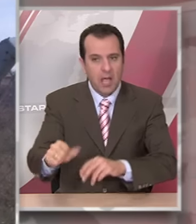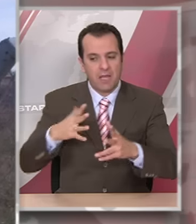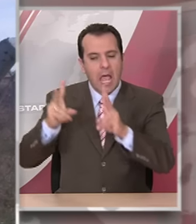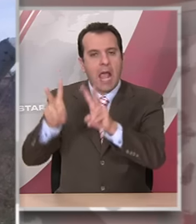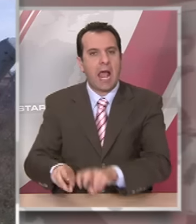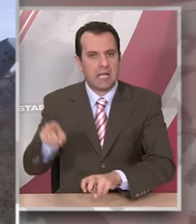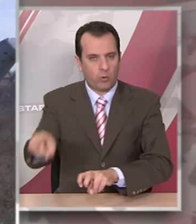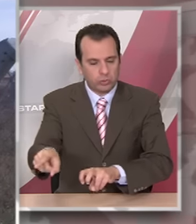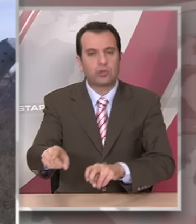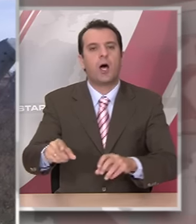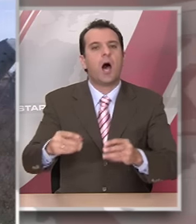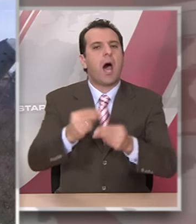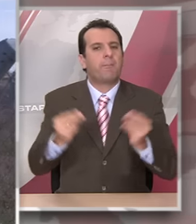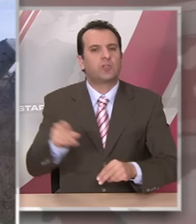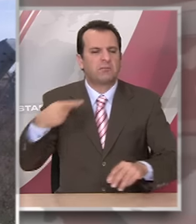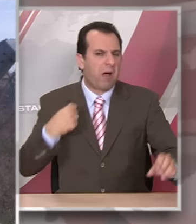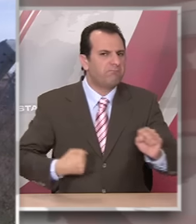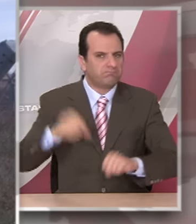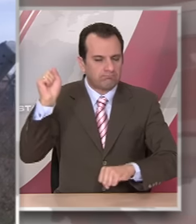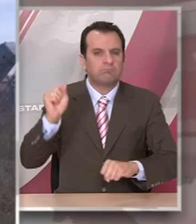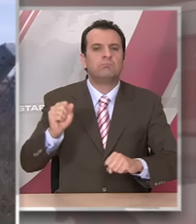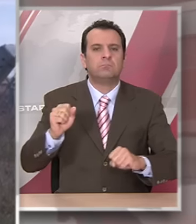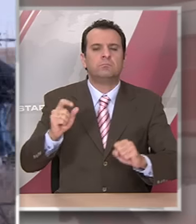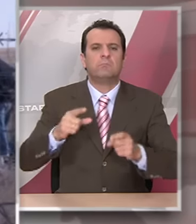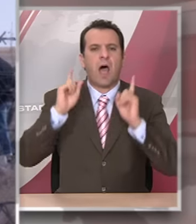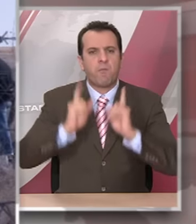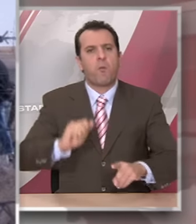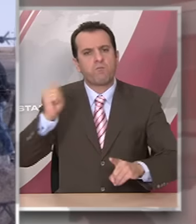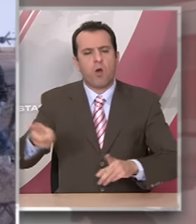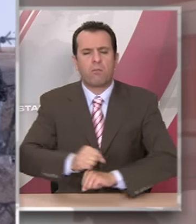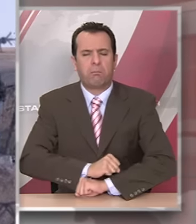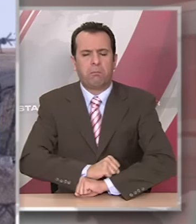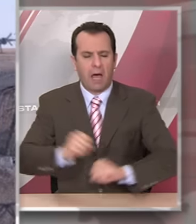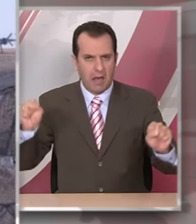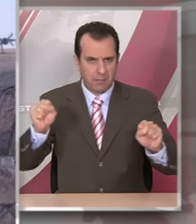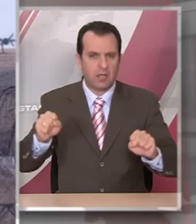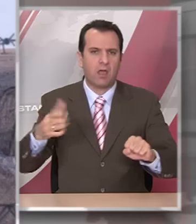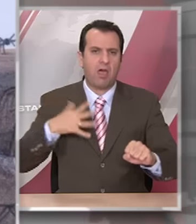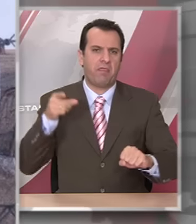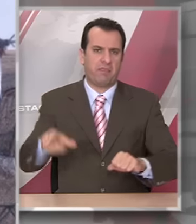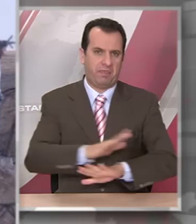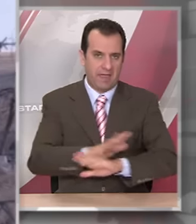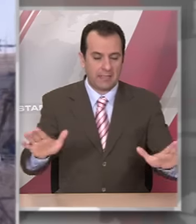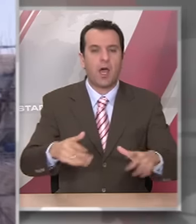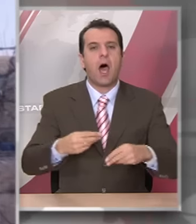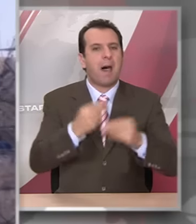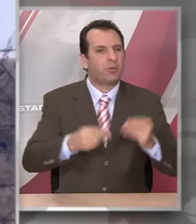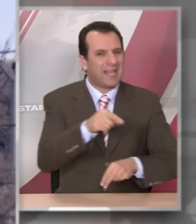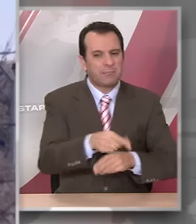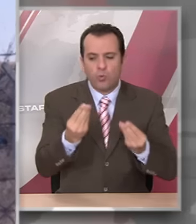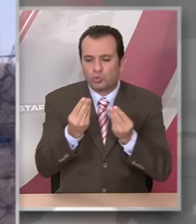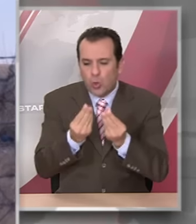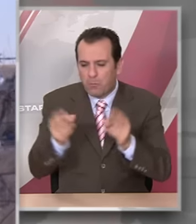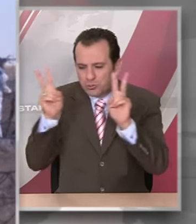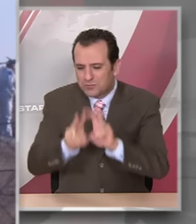αυτοκίνητο, λίγο έξω από την Άγκυρα. Όταν ζήτησαν από τους δύο επιβαίνοντες να παραδοθούν, εκείνοι προτίμησαν να πυροδοτήσουν τα εκρηκτικά